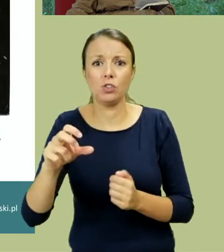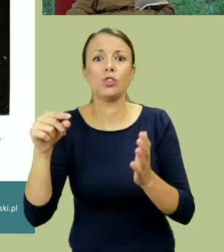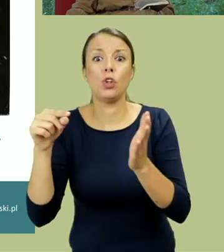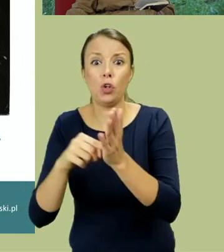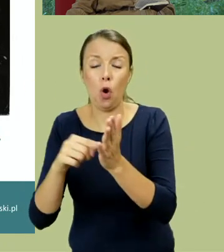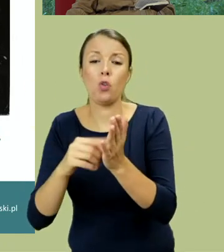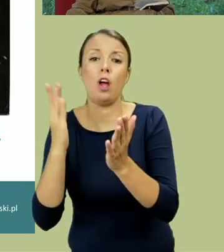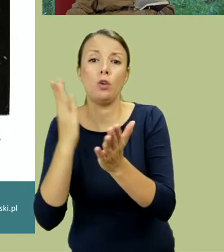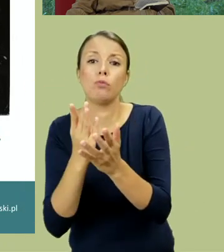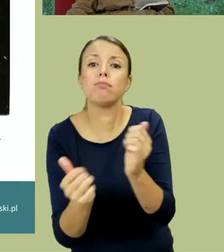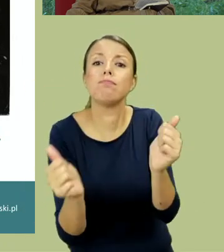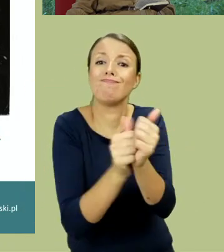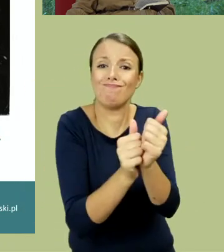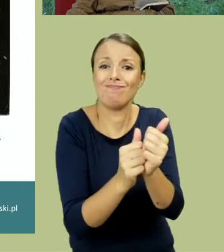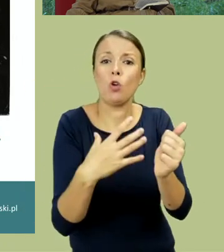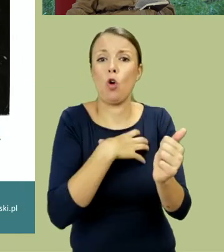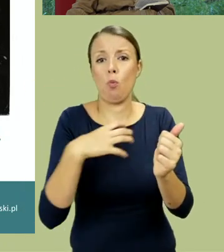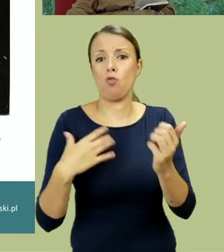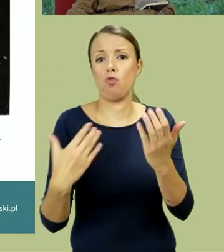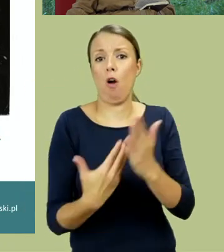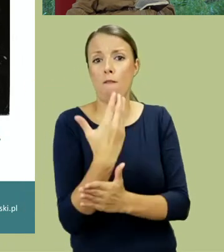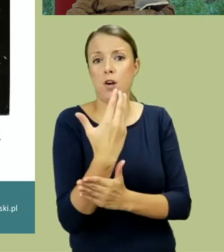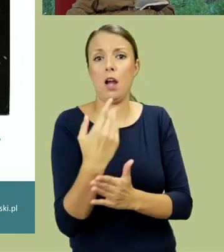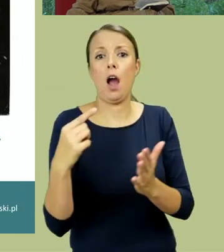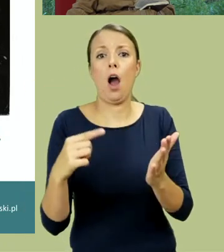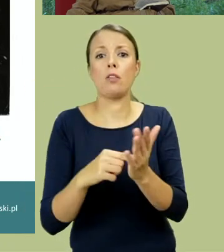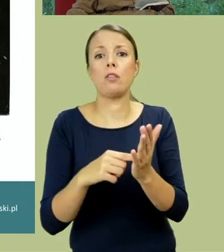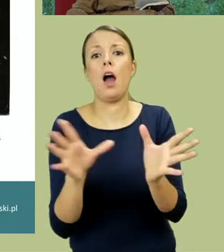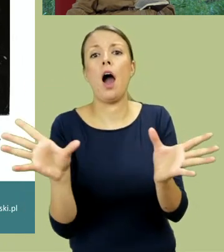Piłsudskich była do